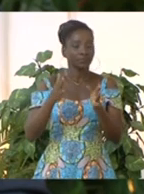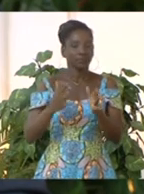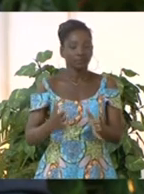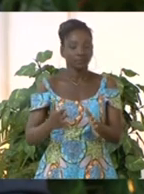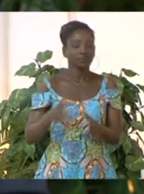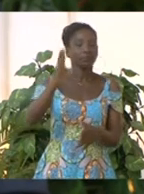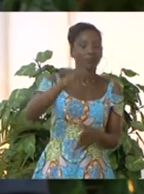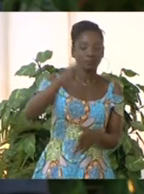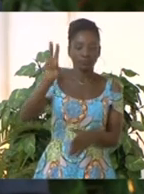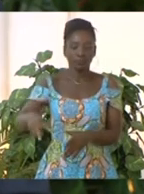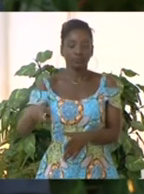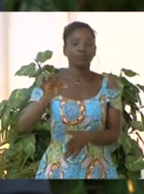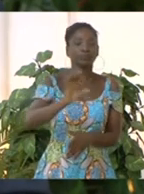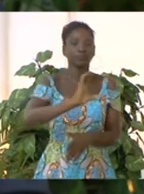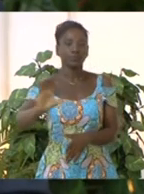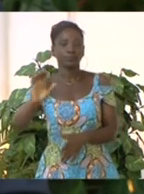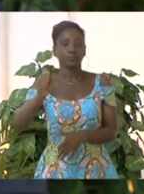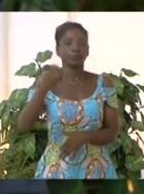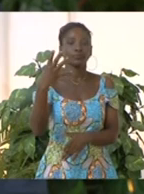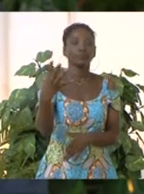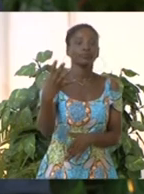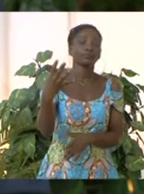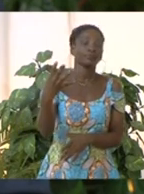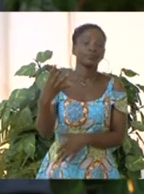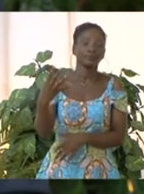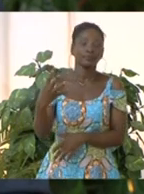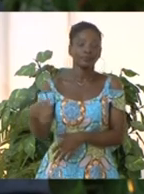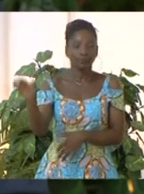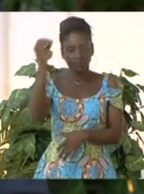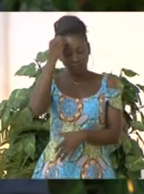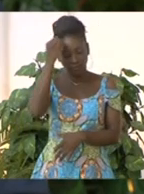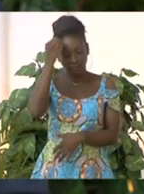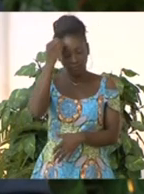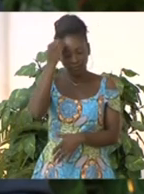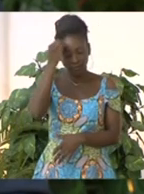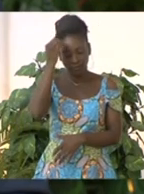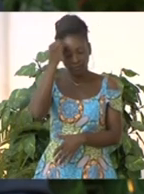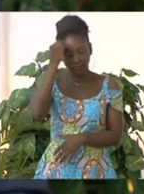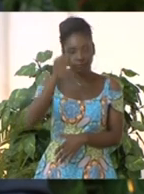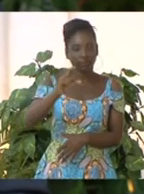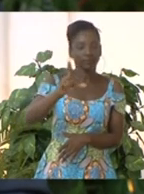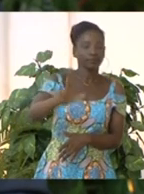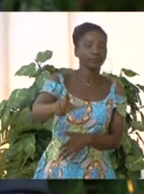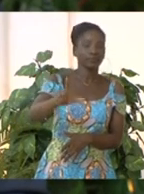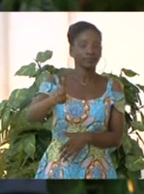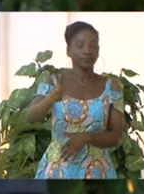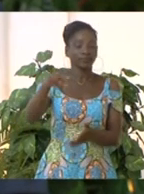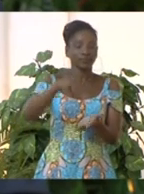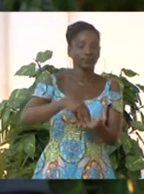22 914. Ont obtenu Alassane Ouattara, 21